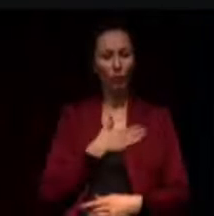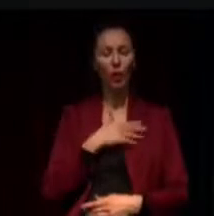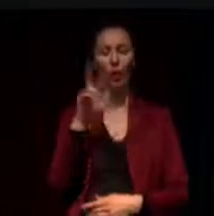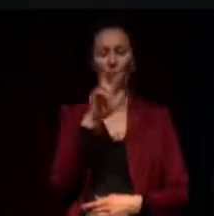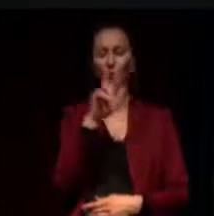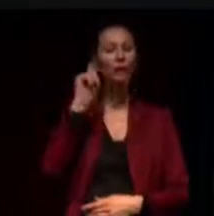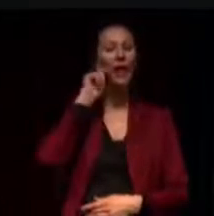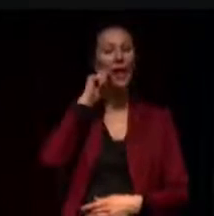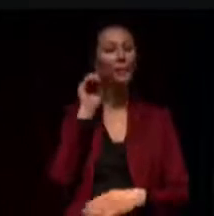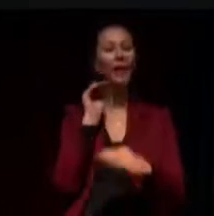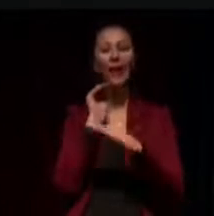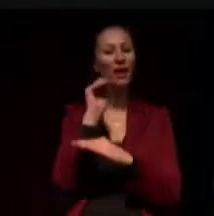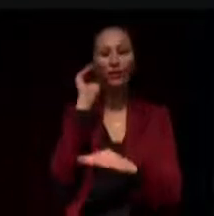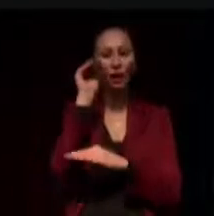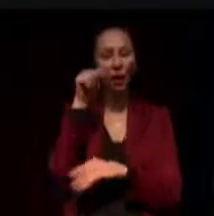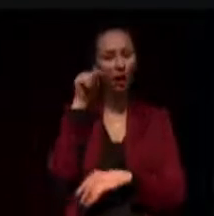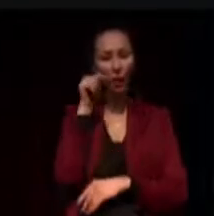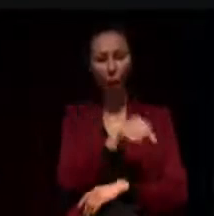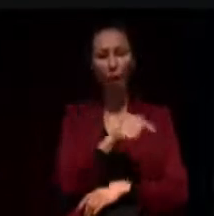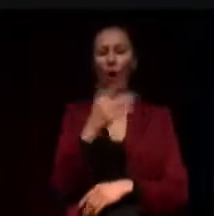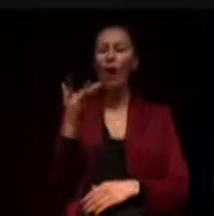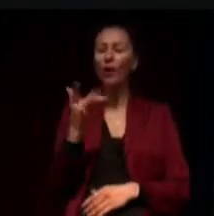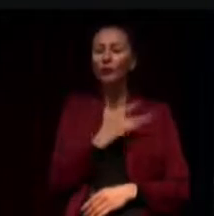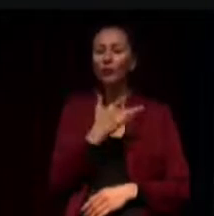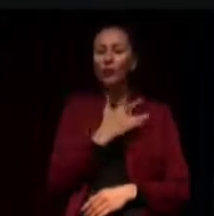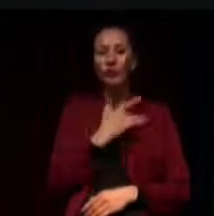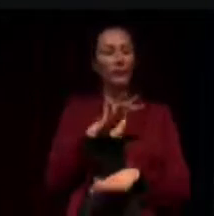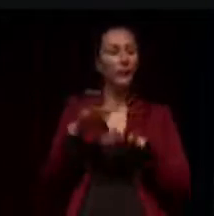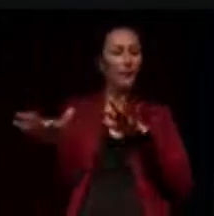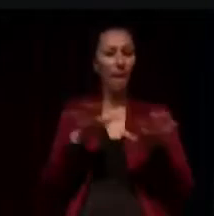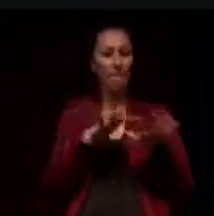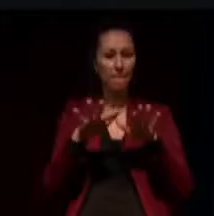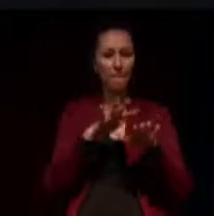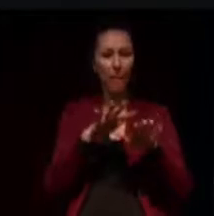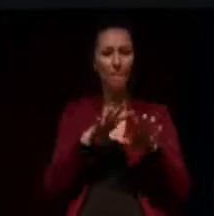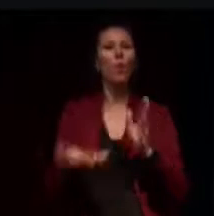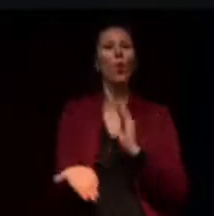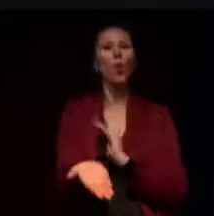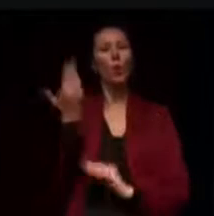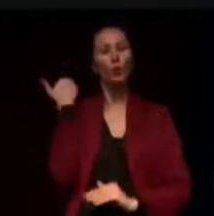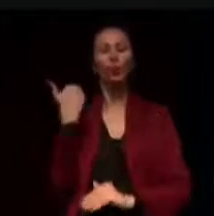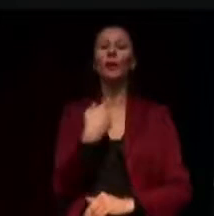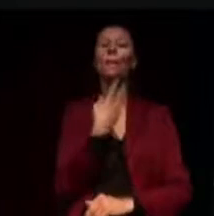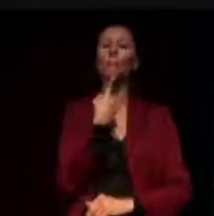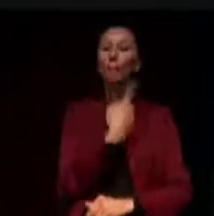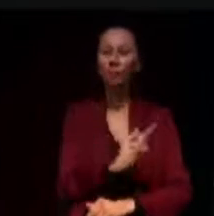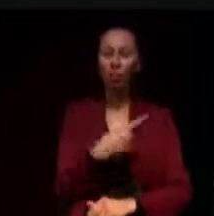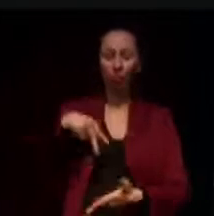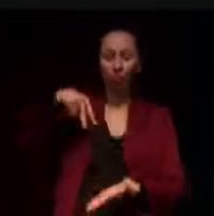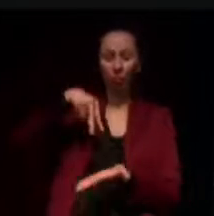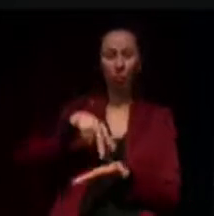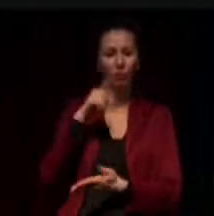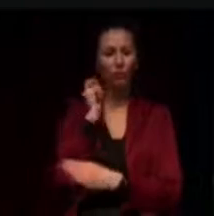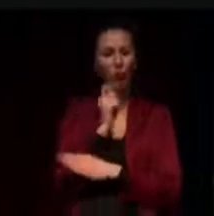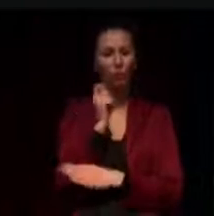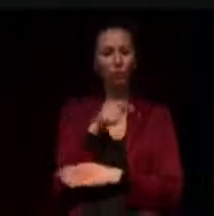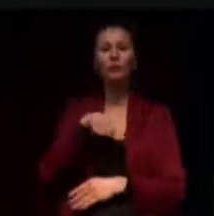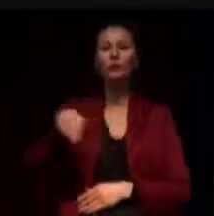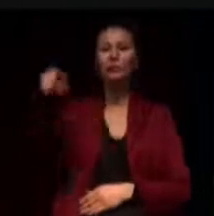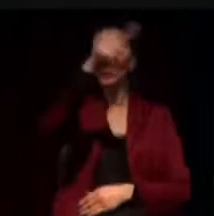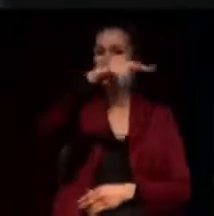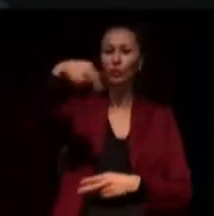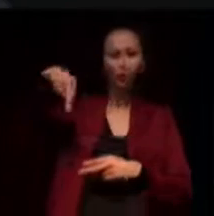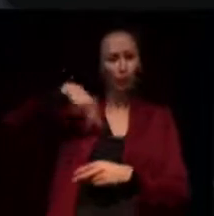30 Ekim'de yaşanan o acı deprem hadisesinden önce de çıkıyorduk bu kürsüye. Sizler